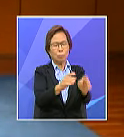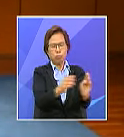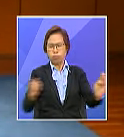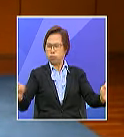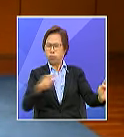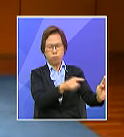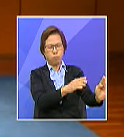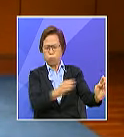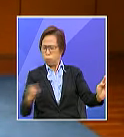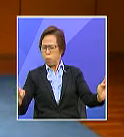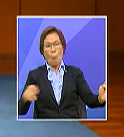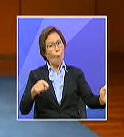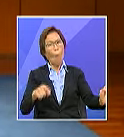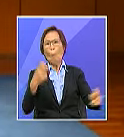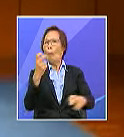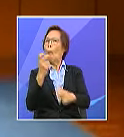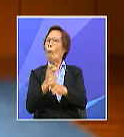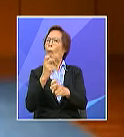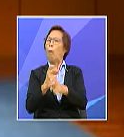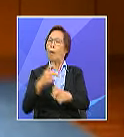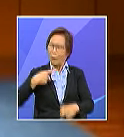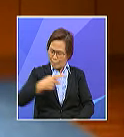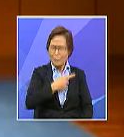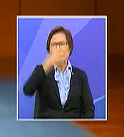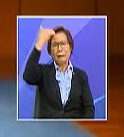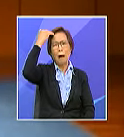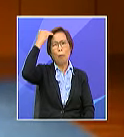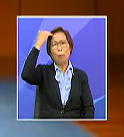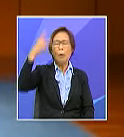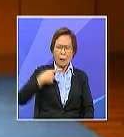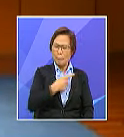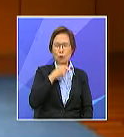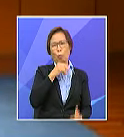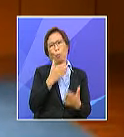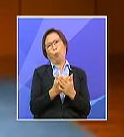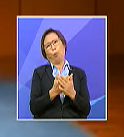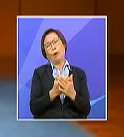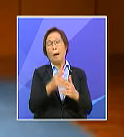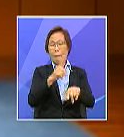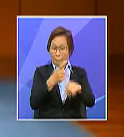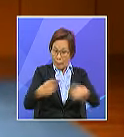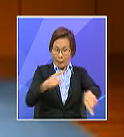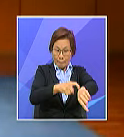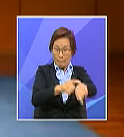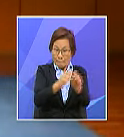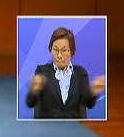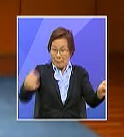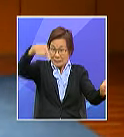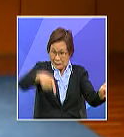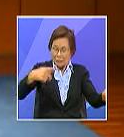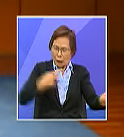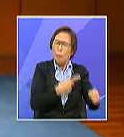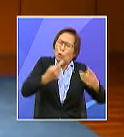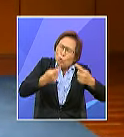adalah satu tempoyak mencabar kami tetapi dalam tempoh ini kami